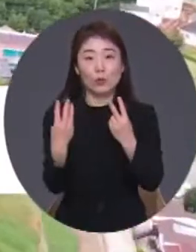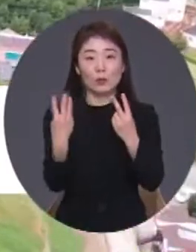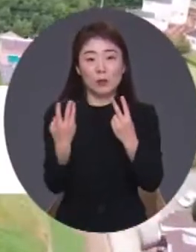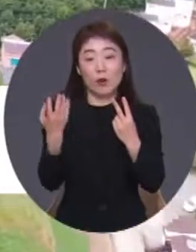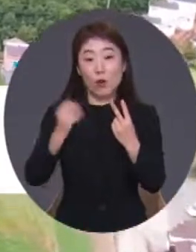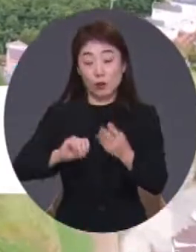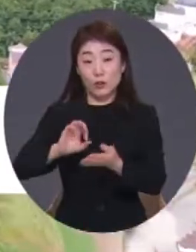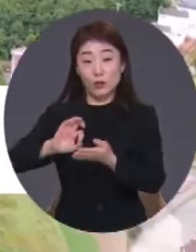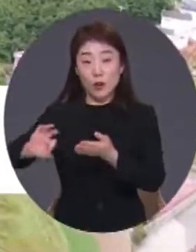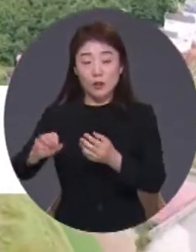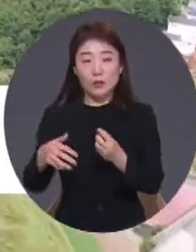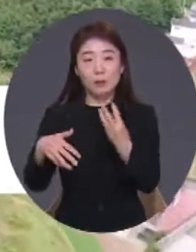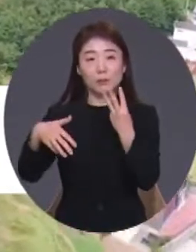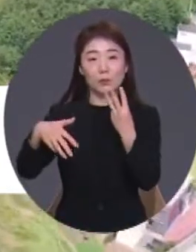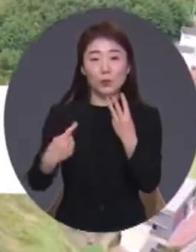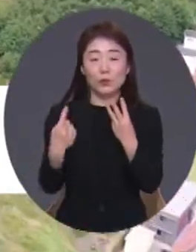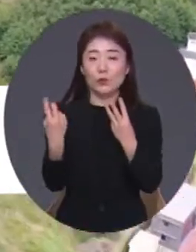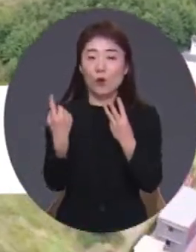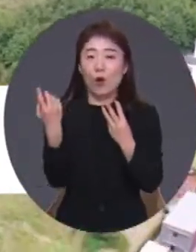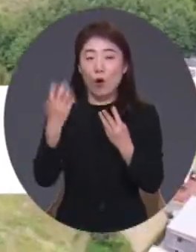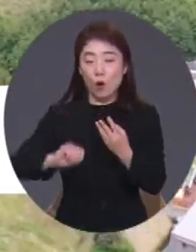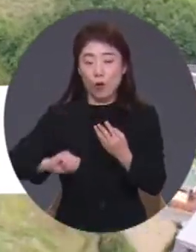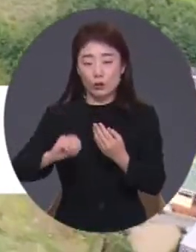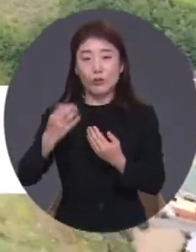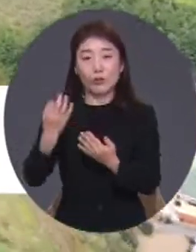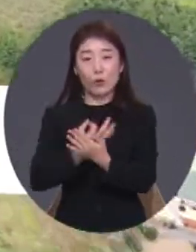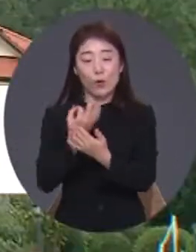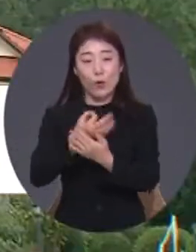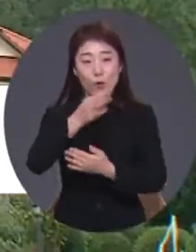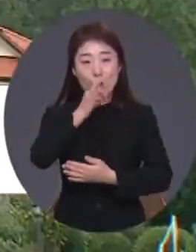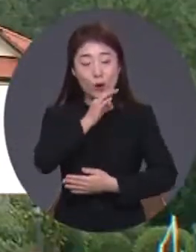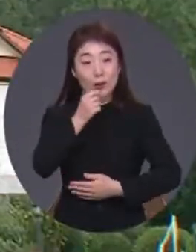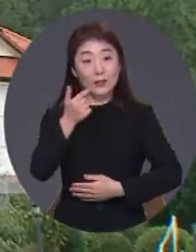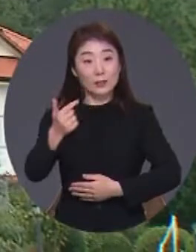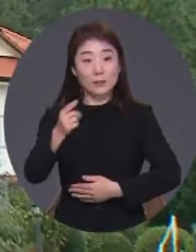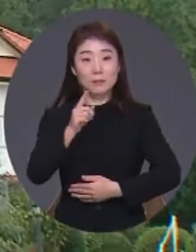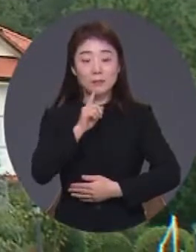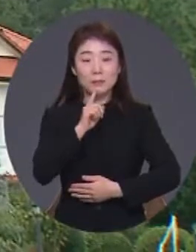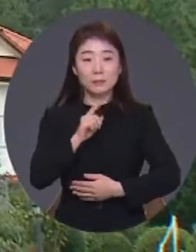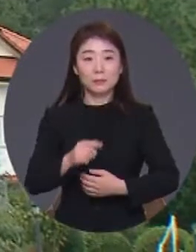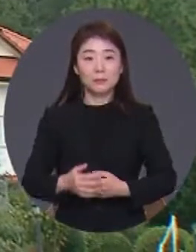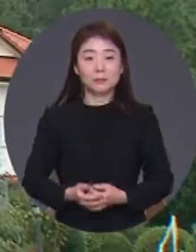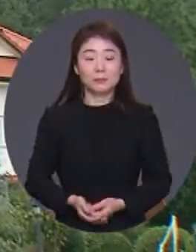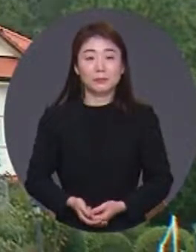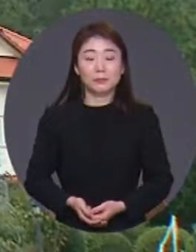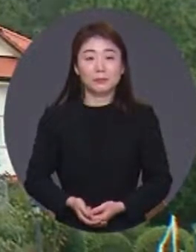투자하며 3조 1천억 원 상당의 생산 유발 효과가 기대된다고 밝혔습니다.